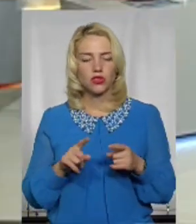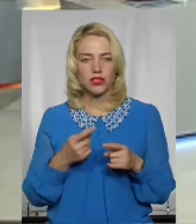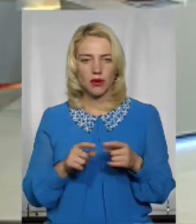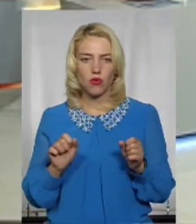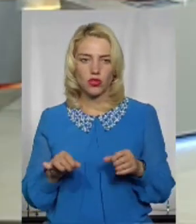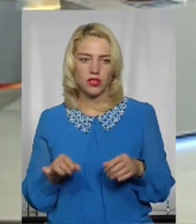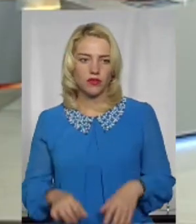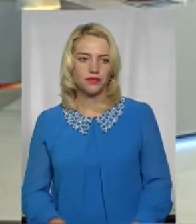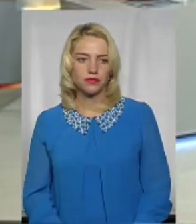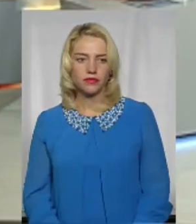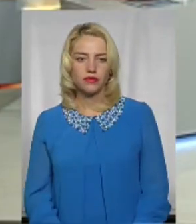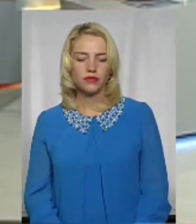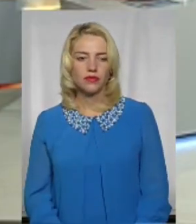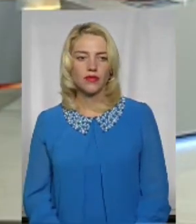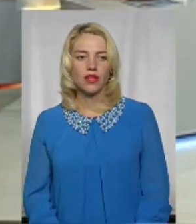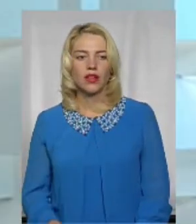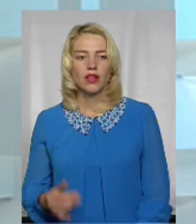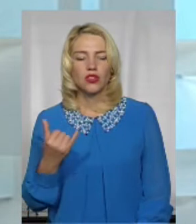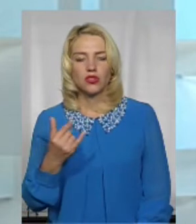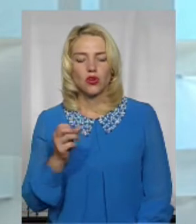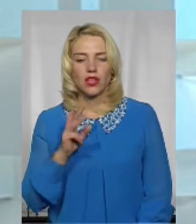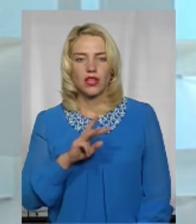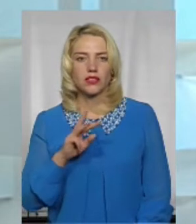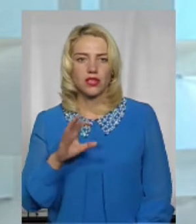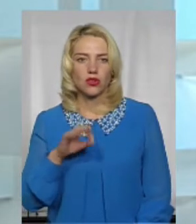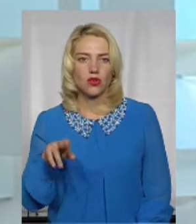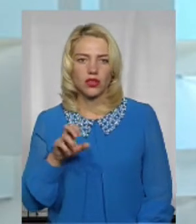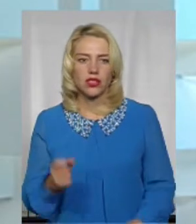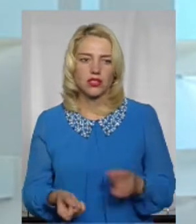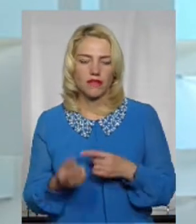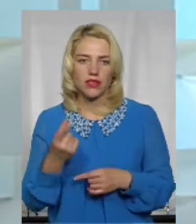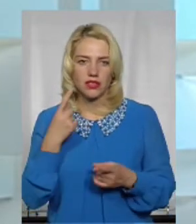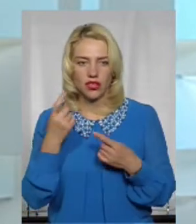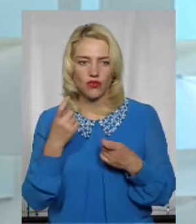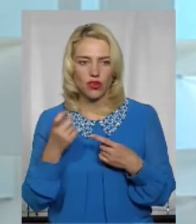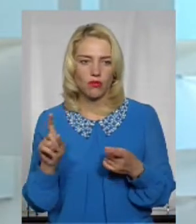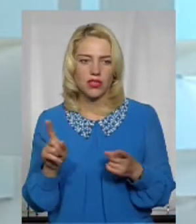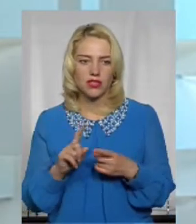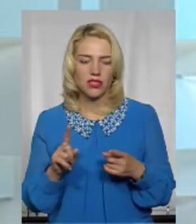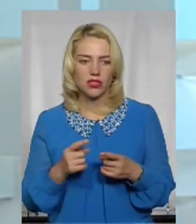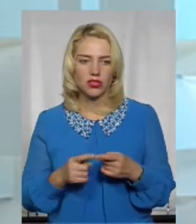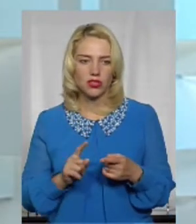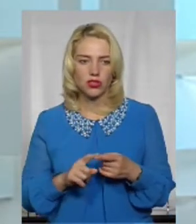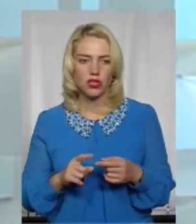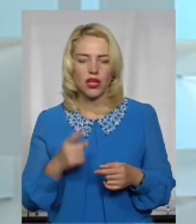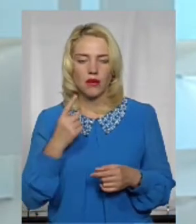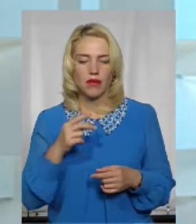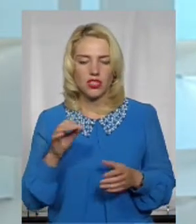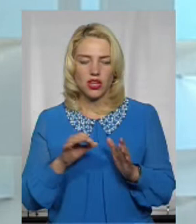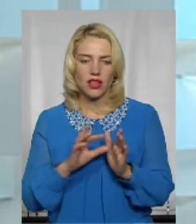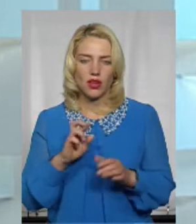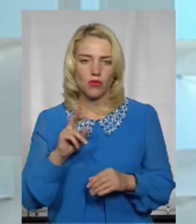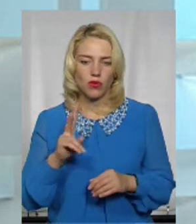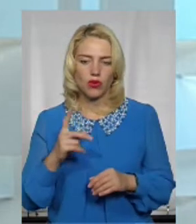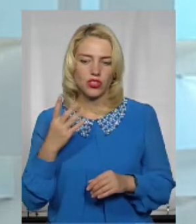можливо. Це буквально ремарка, бо сьогодні на сайті ОДА з'явилася інформація, що згідно з графіком пуску першого енергоблоку Хмельницької